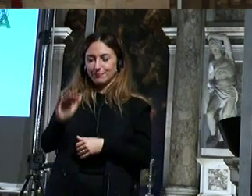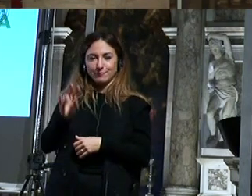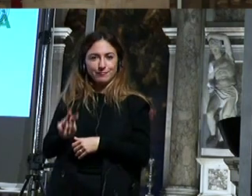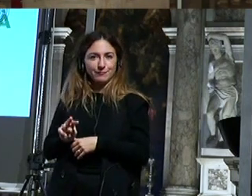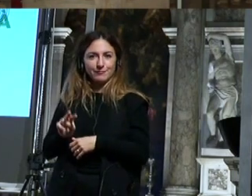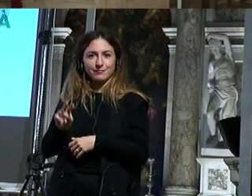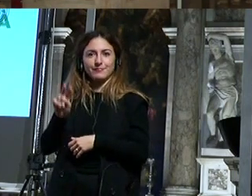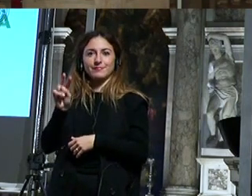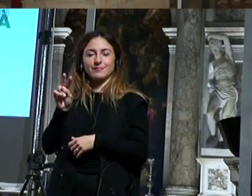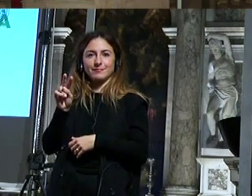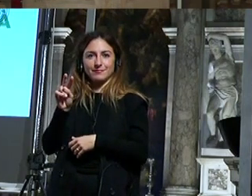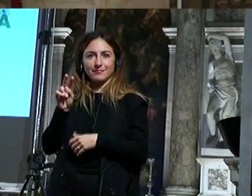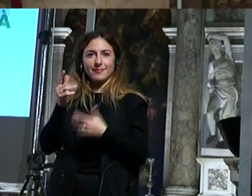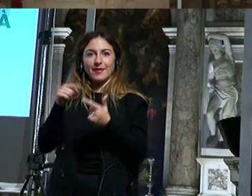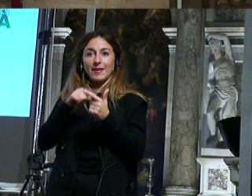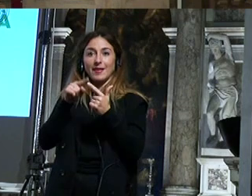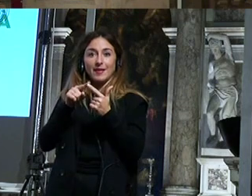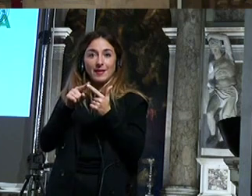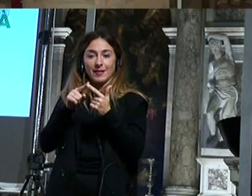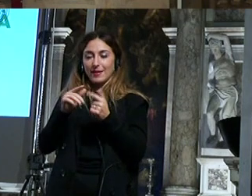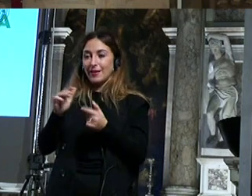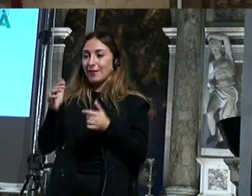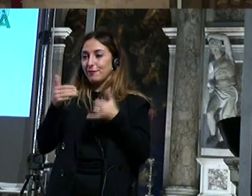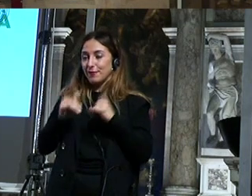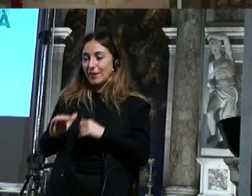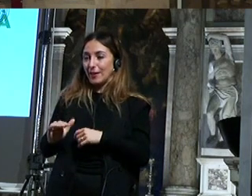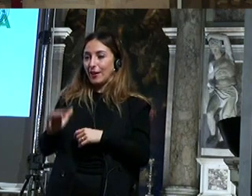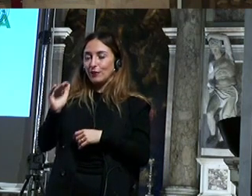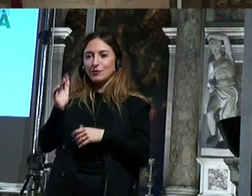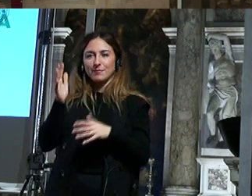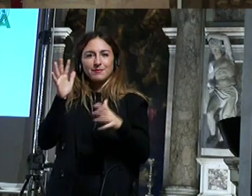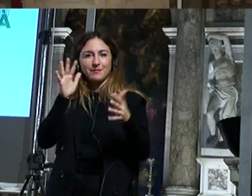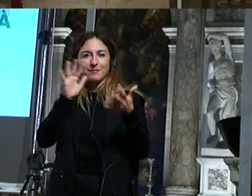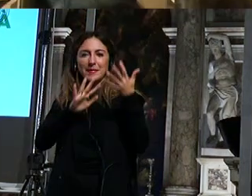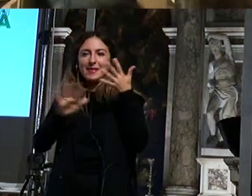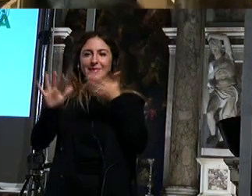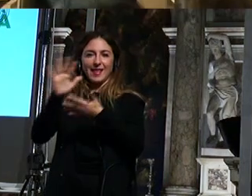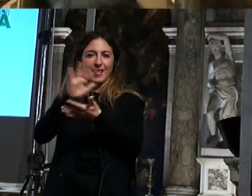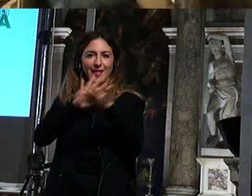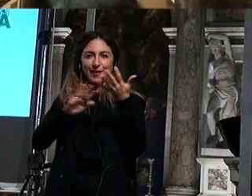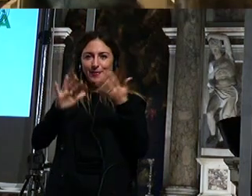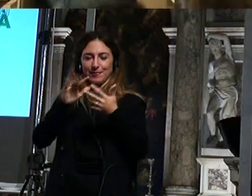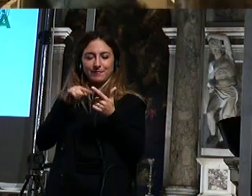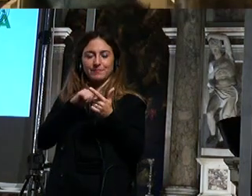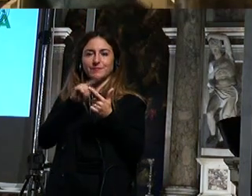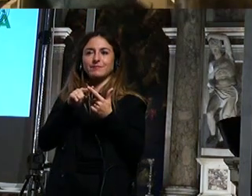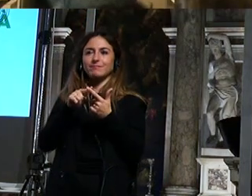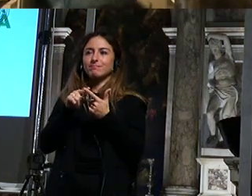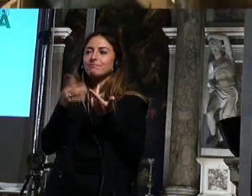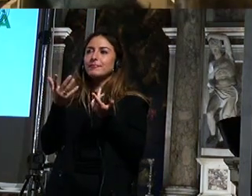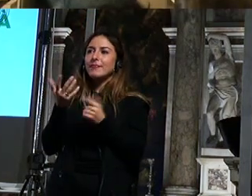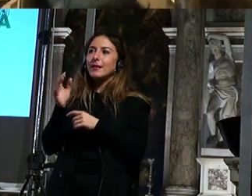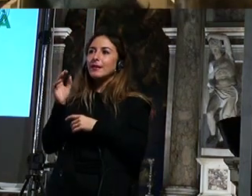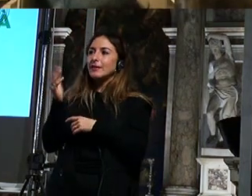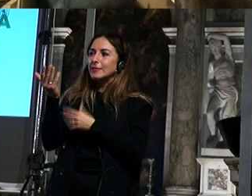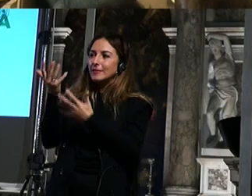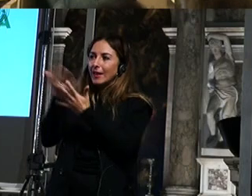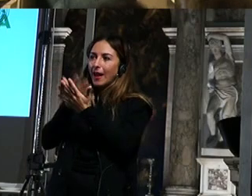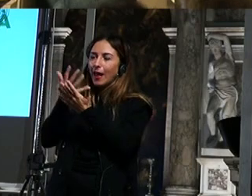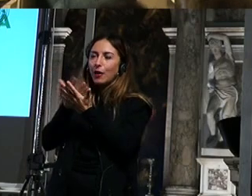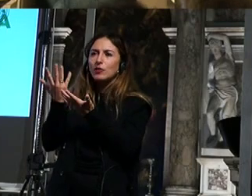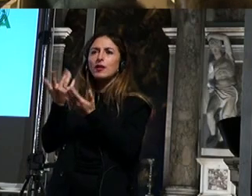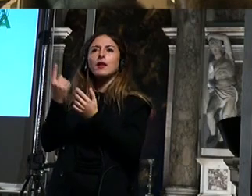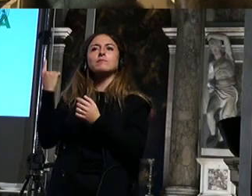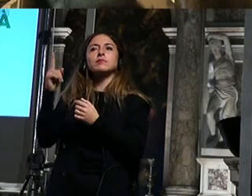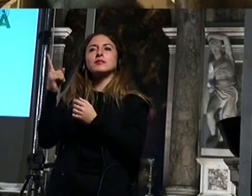il mistero della crescita dei figli. Ci racconti questo racconto che